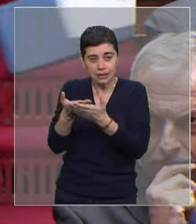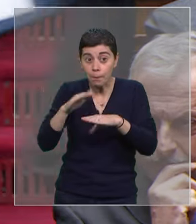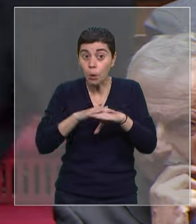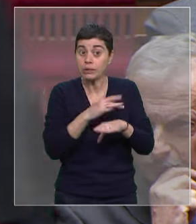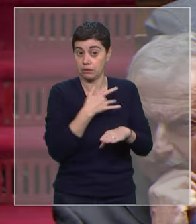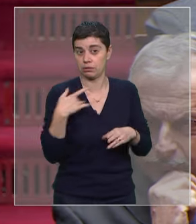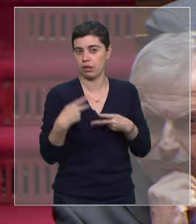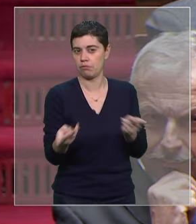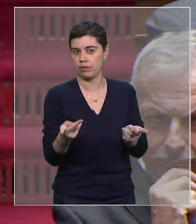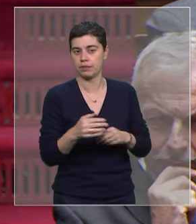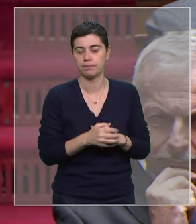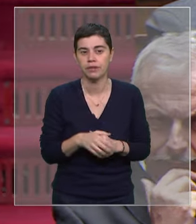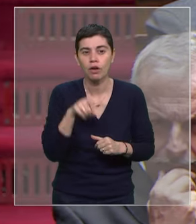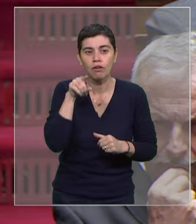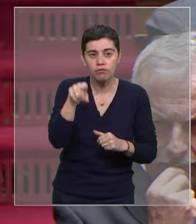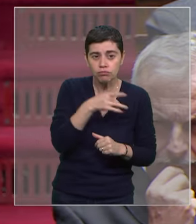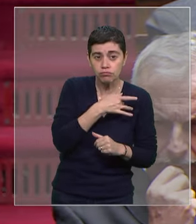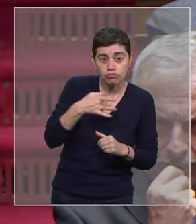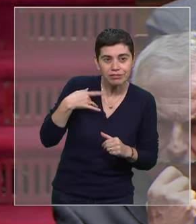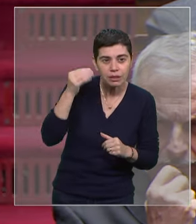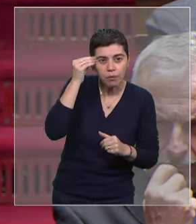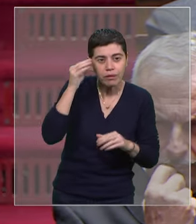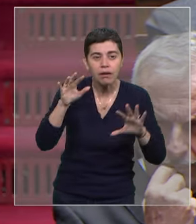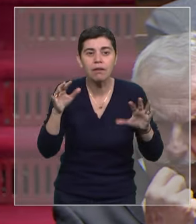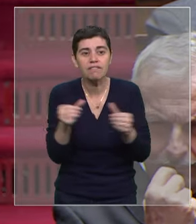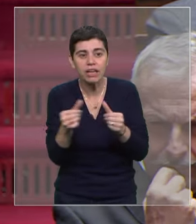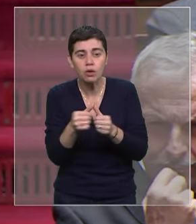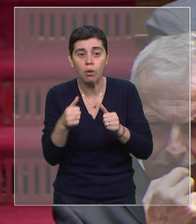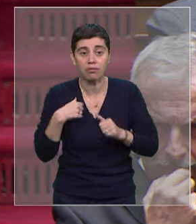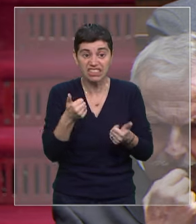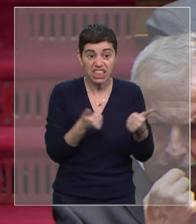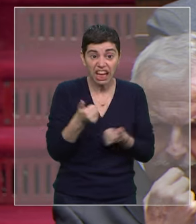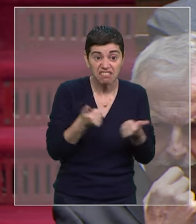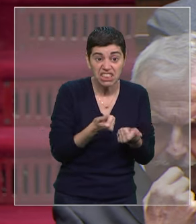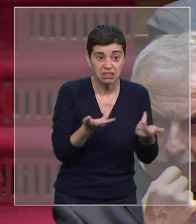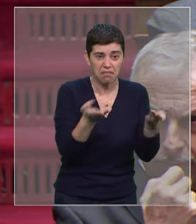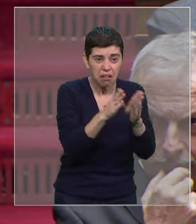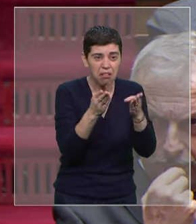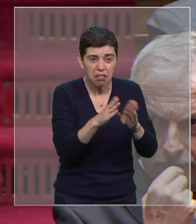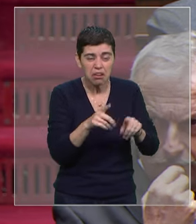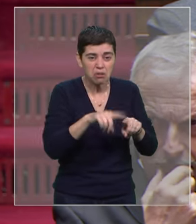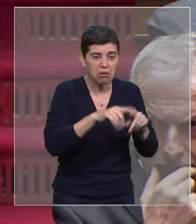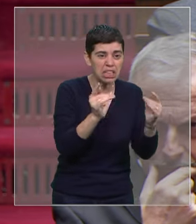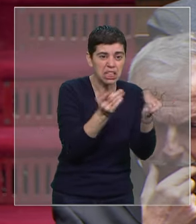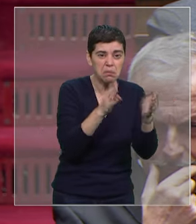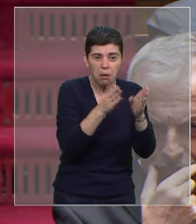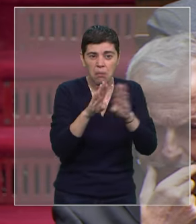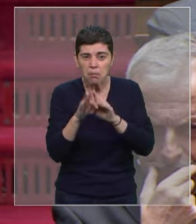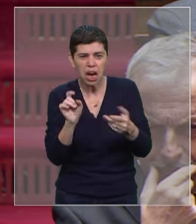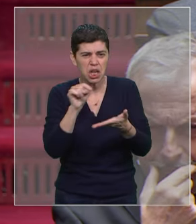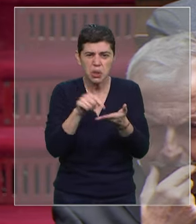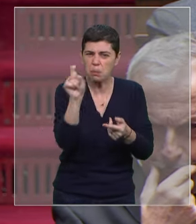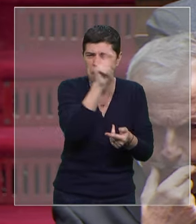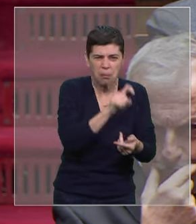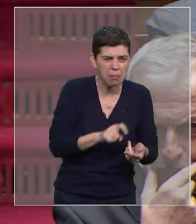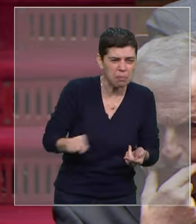Votre action à l'égard de la santé mentale conduit à la fermeture de lits dans les services. 43 à Pau, 28 à Caen, 42 au Mans, 20 à